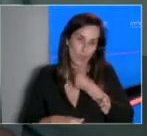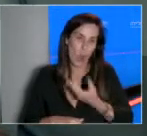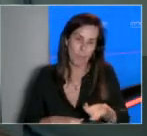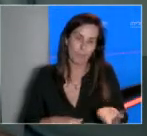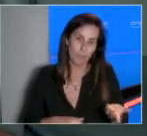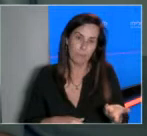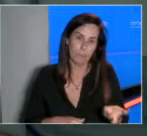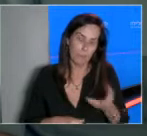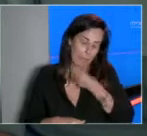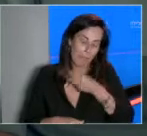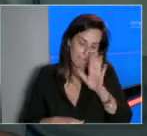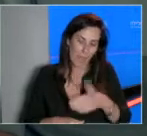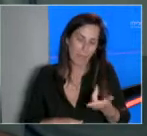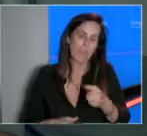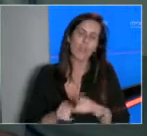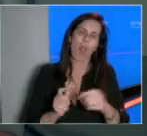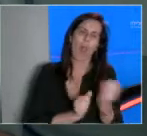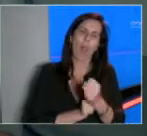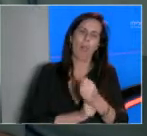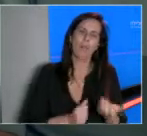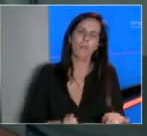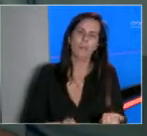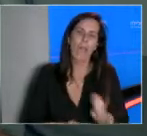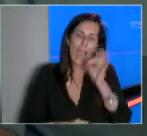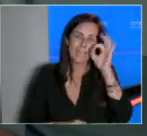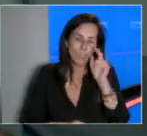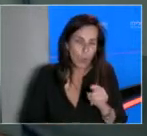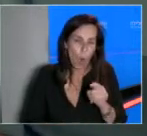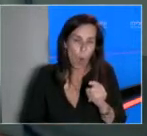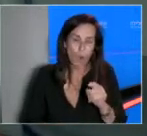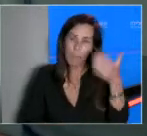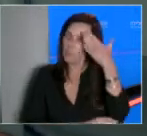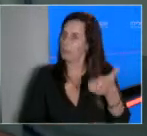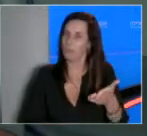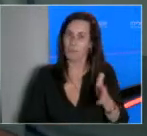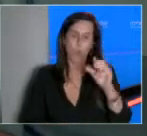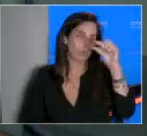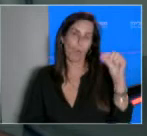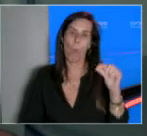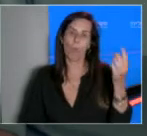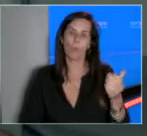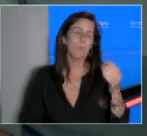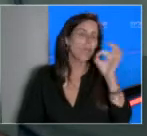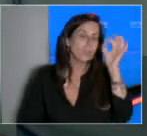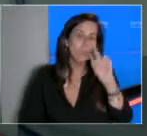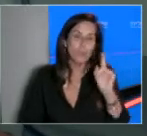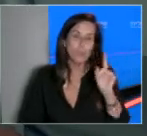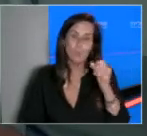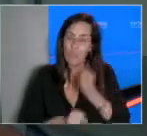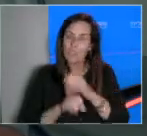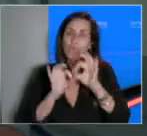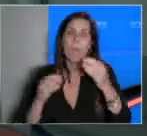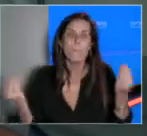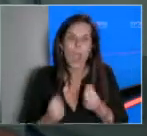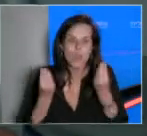אמרה, פיגמנט של האור, הסיכוי שלך במדינה, הוא מאוד מאוד נמוך. הסיכוי שמישהו יעשה